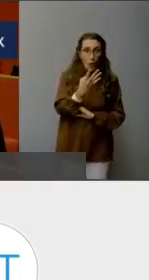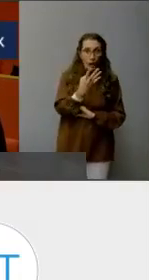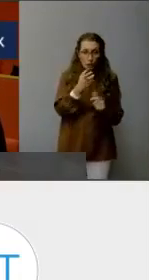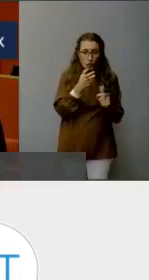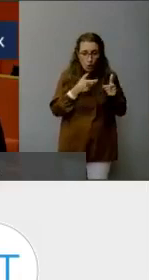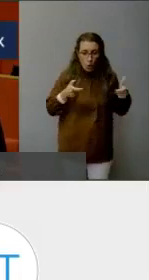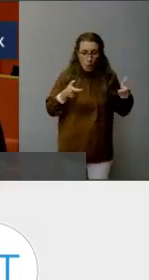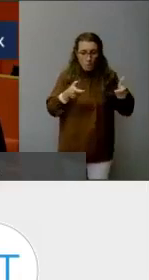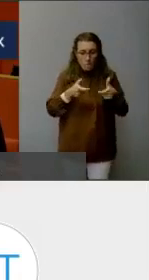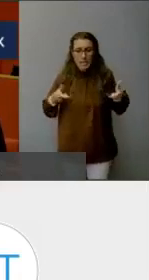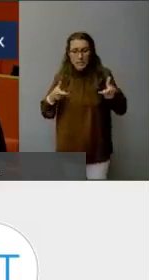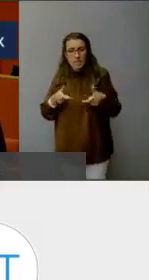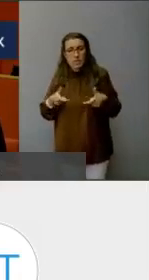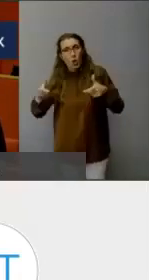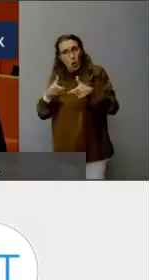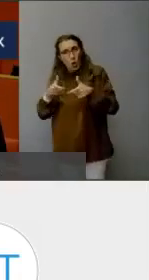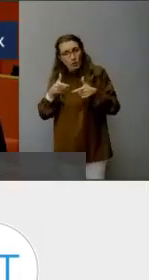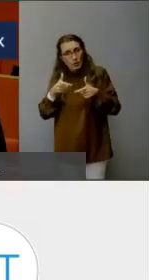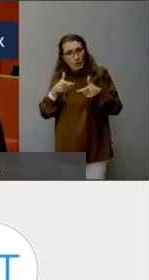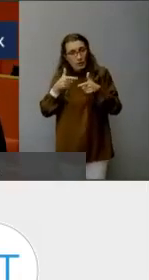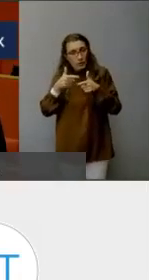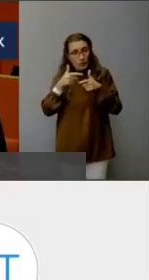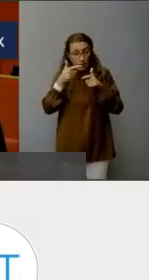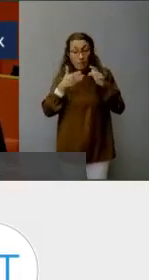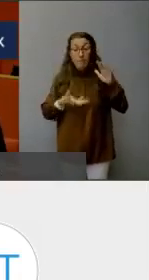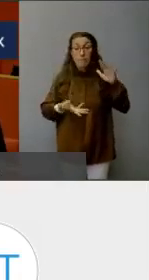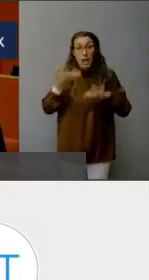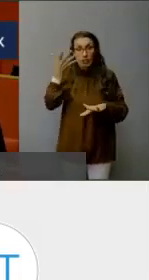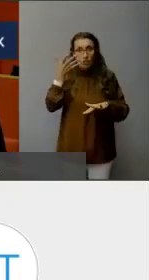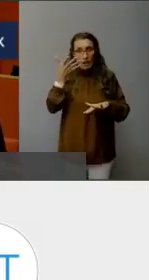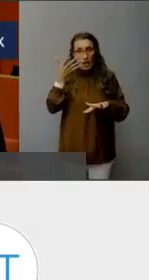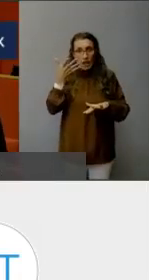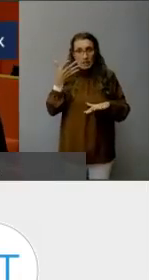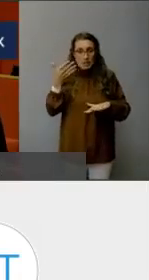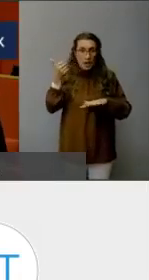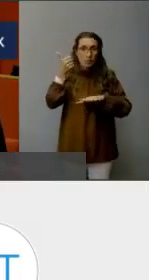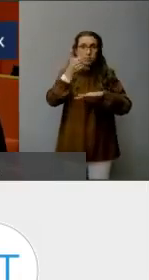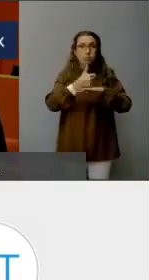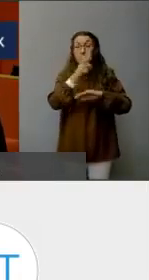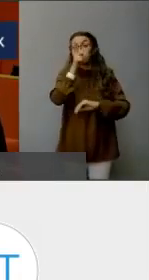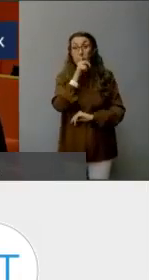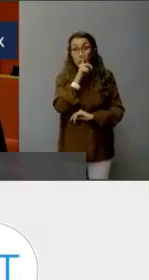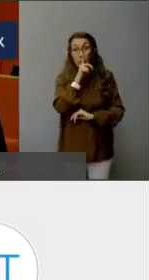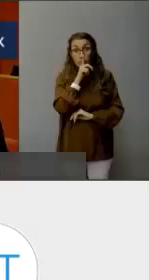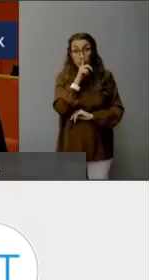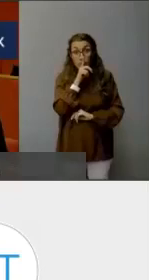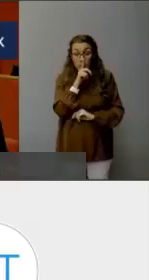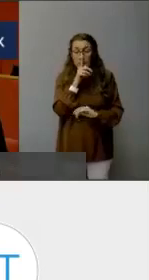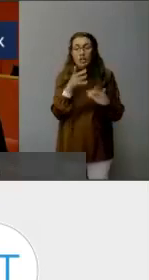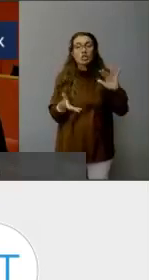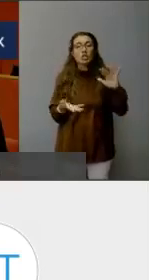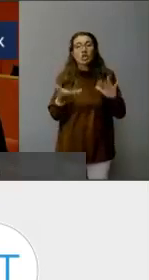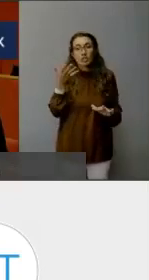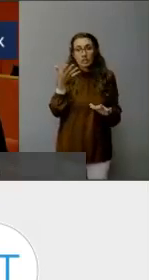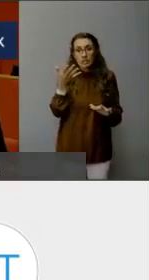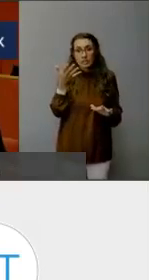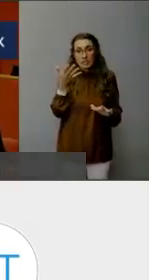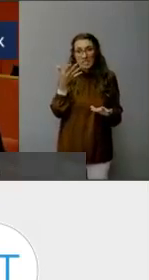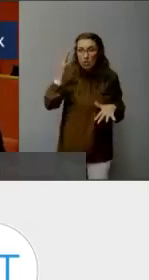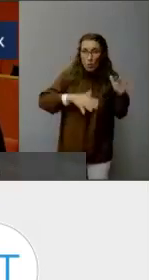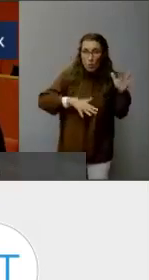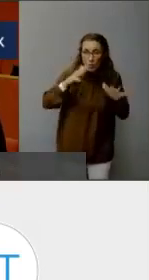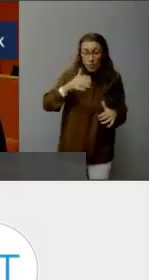gli esponenti di maggioranza sono stati di fatto muti muti la sovraintendenza e spesso altro che dubbi